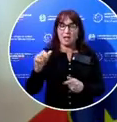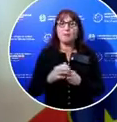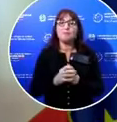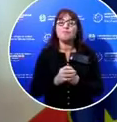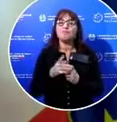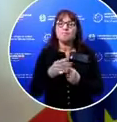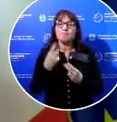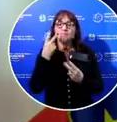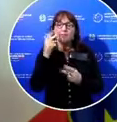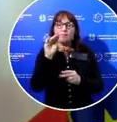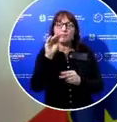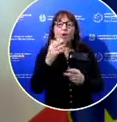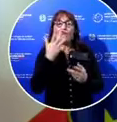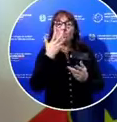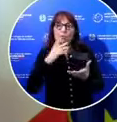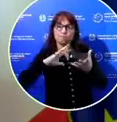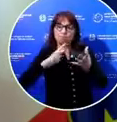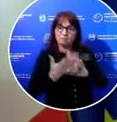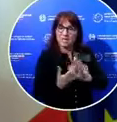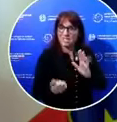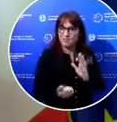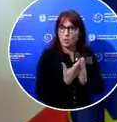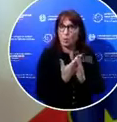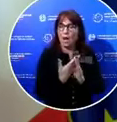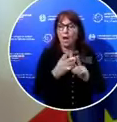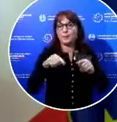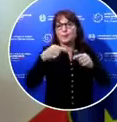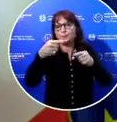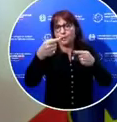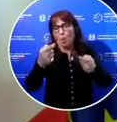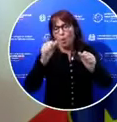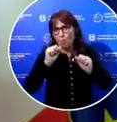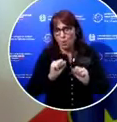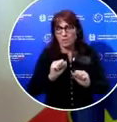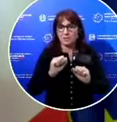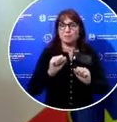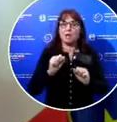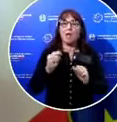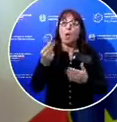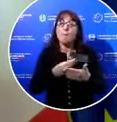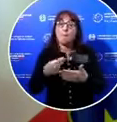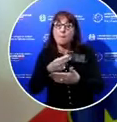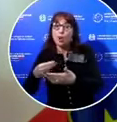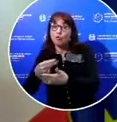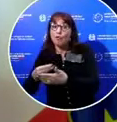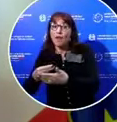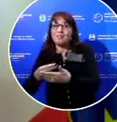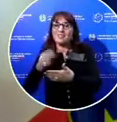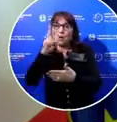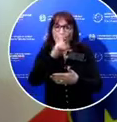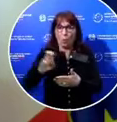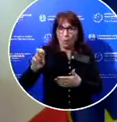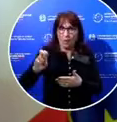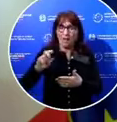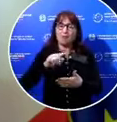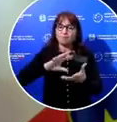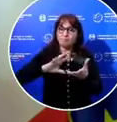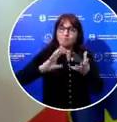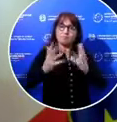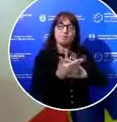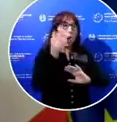fare in modo di tornare a sviluppare, non appena le condizioni lo consentiranno, una serie di progetti delle Nazioni Unite, tra cui quelli di riconversione